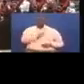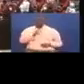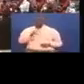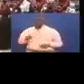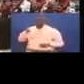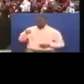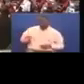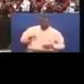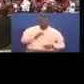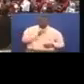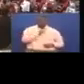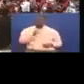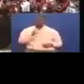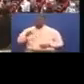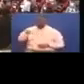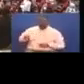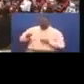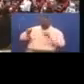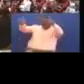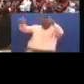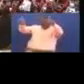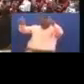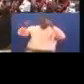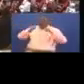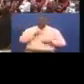CCM. CCM oye.